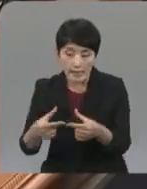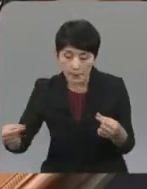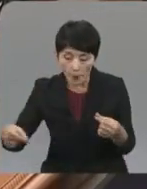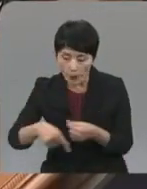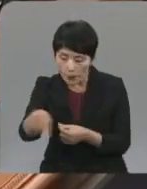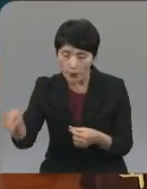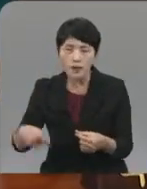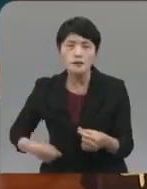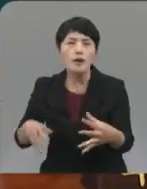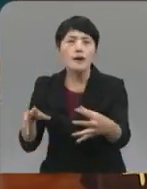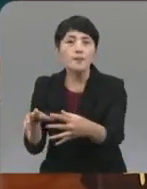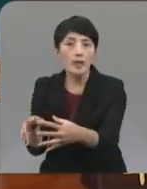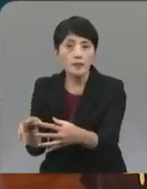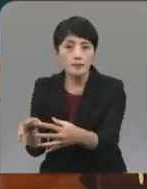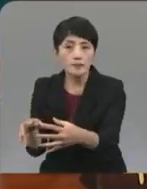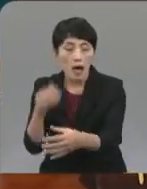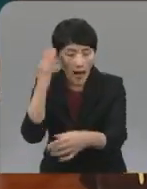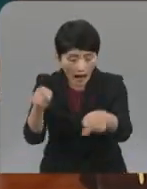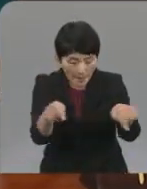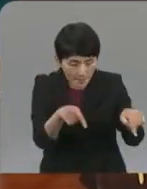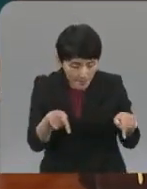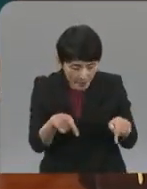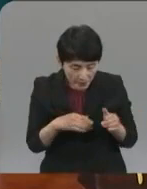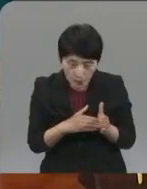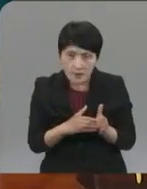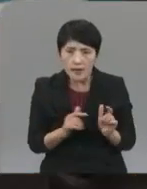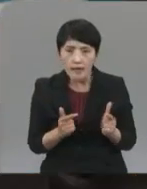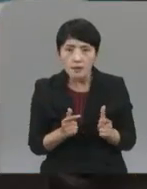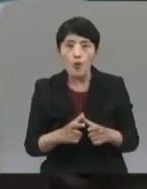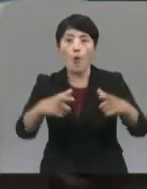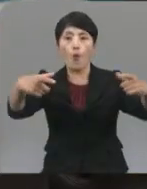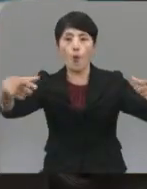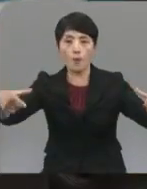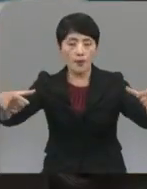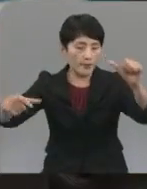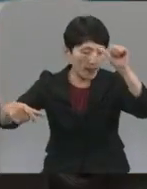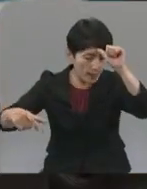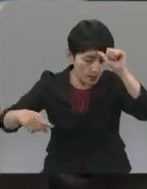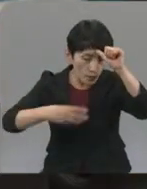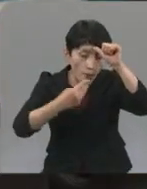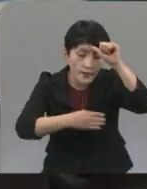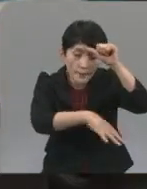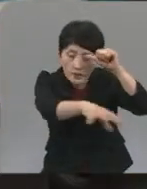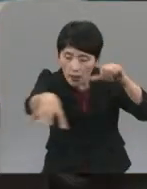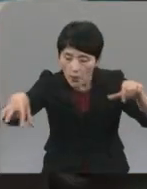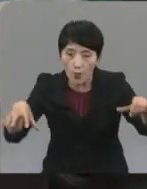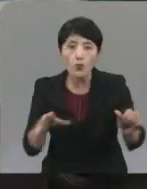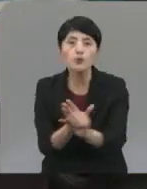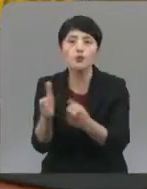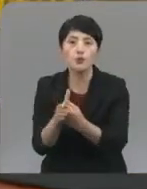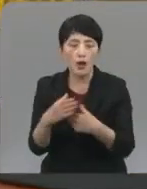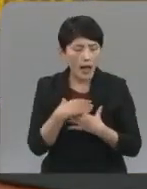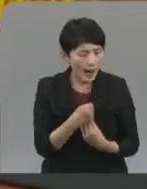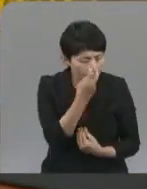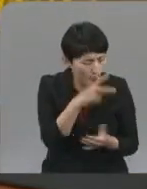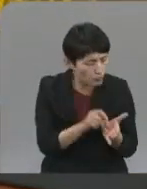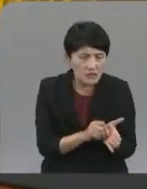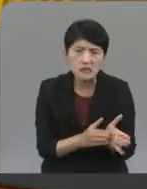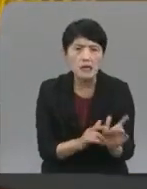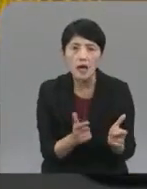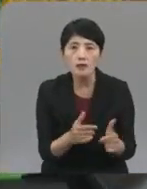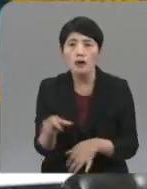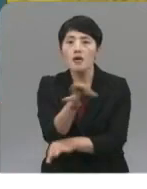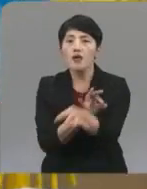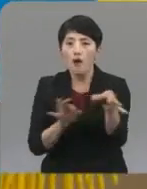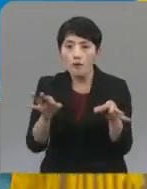будут угрозы провокации со стороны Северной Кореи тем прочнее будет трёхсторонняя сотрудничество в области безопасности